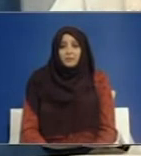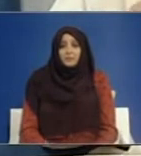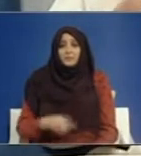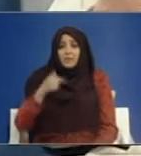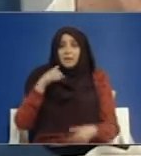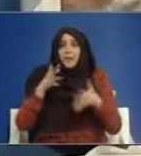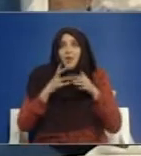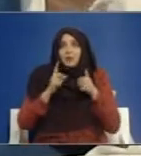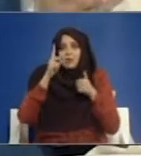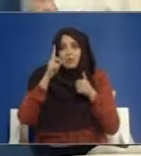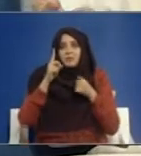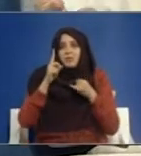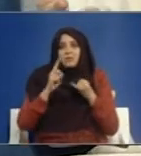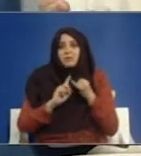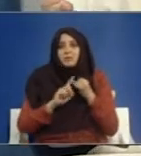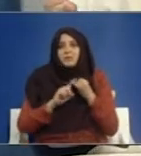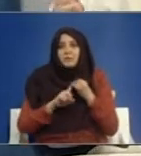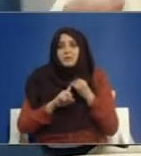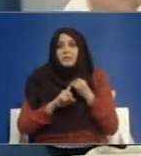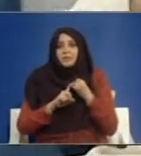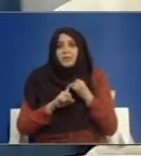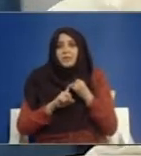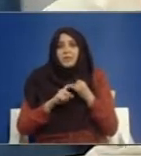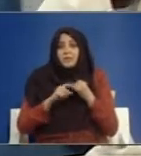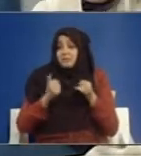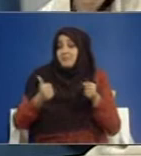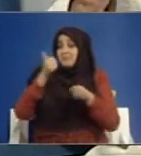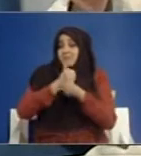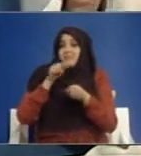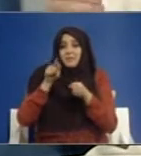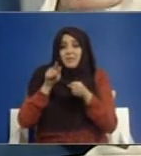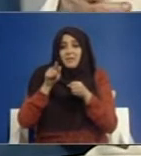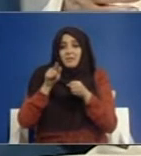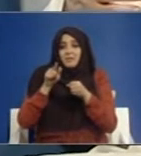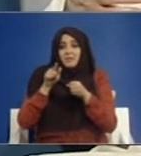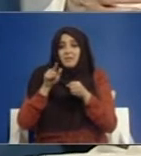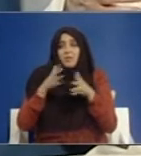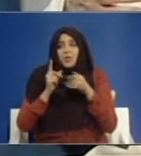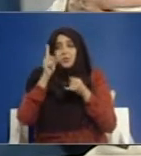هذا الخوف من الله تعالى، رأس الحكمة مخافة الله.